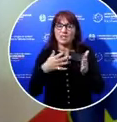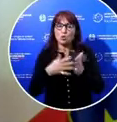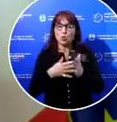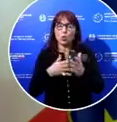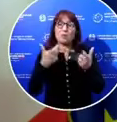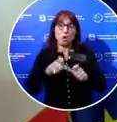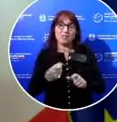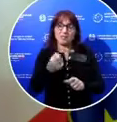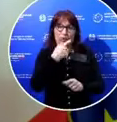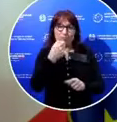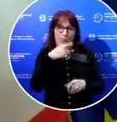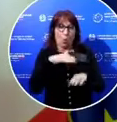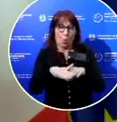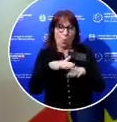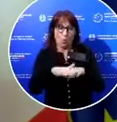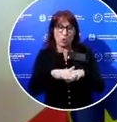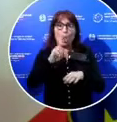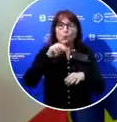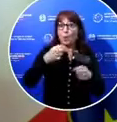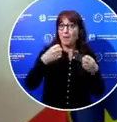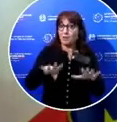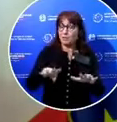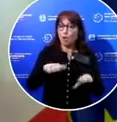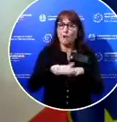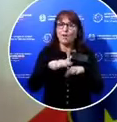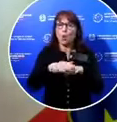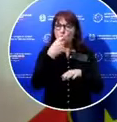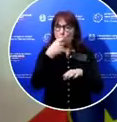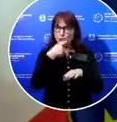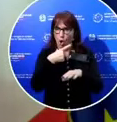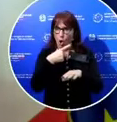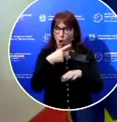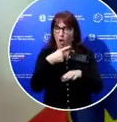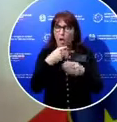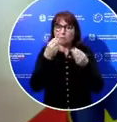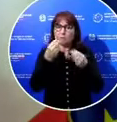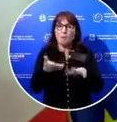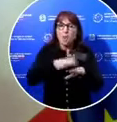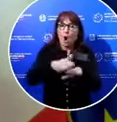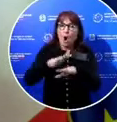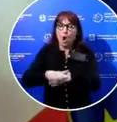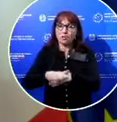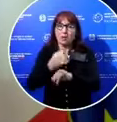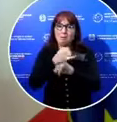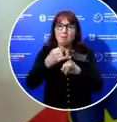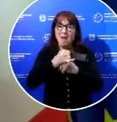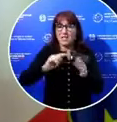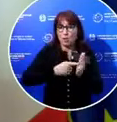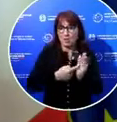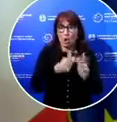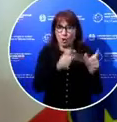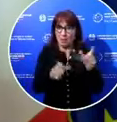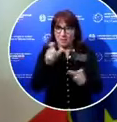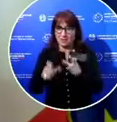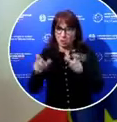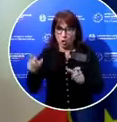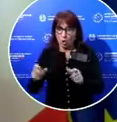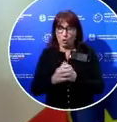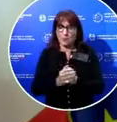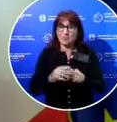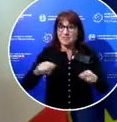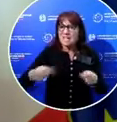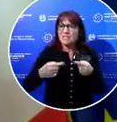di stupefacenti. Nel 2019 l'uso di droga ha portato alla morte di almeno 500.000 di persone. Le